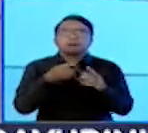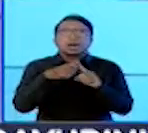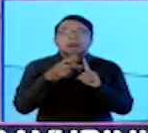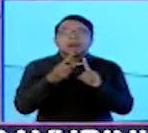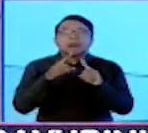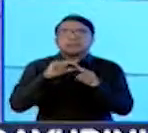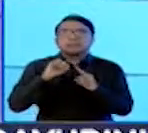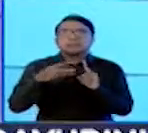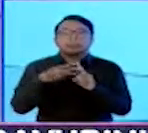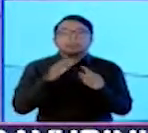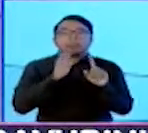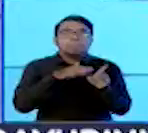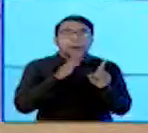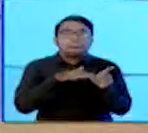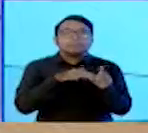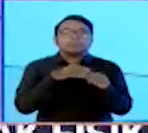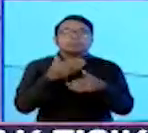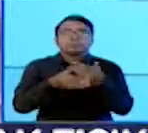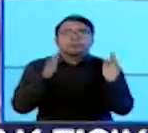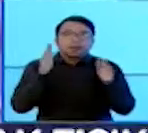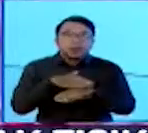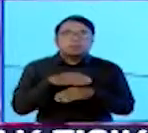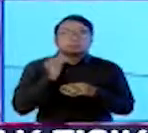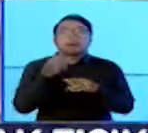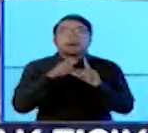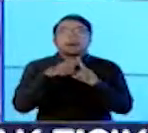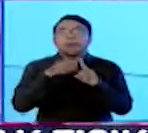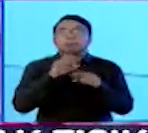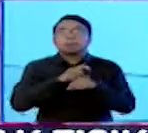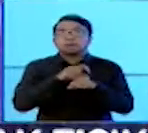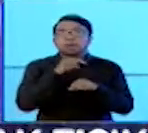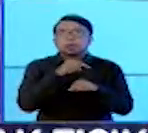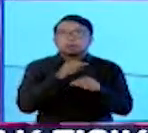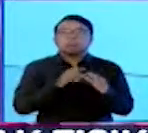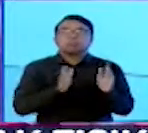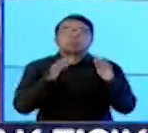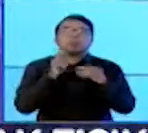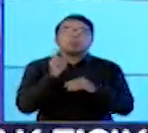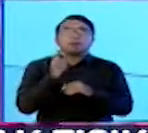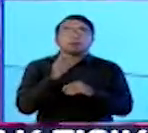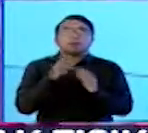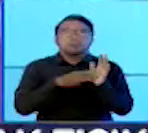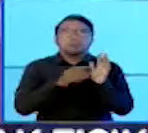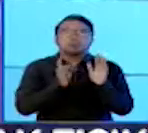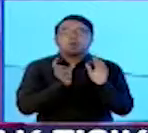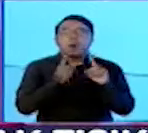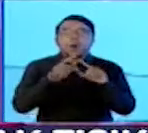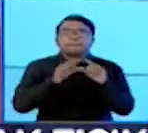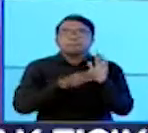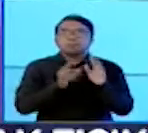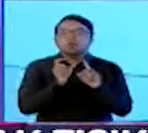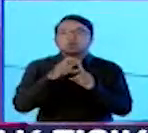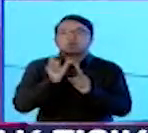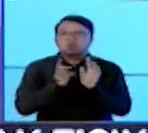Imam dalam pelaksanaan salat ketua DKM masjid Baitussalam Istana Kepresidenan Bogor Muhammadun sejumlah perangkat kepresidenan